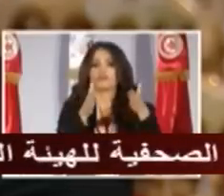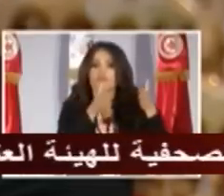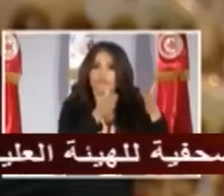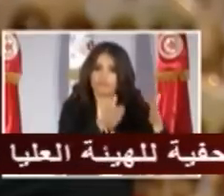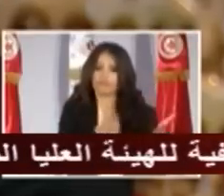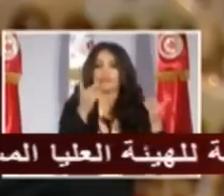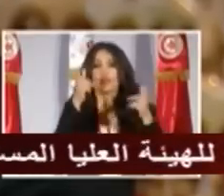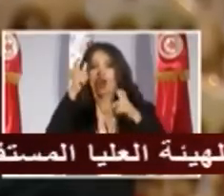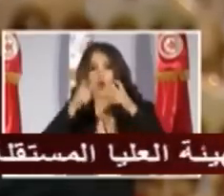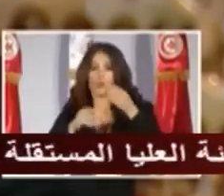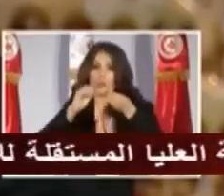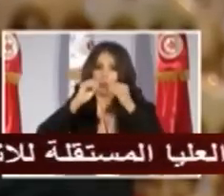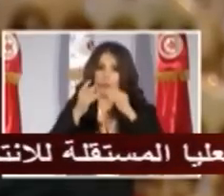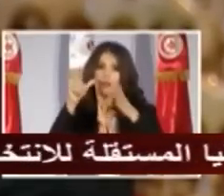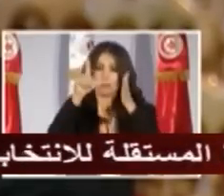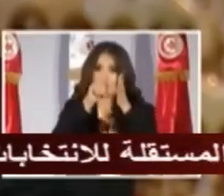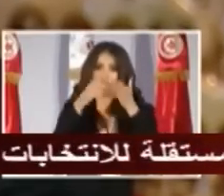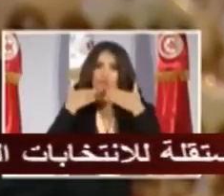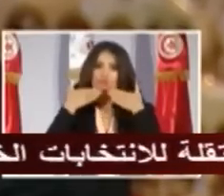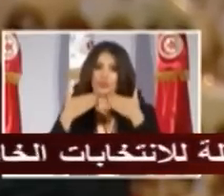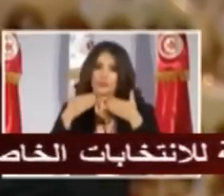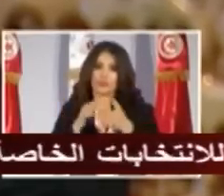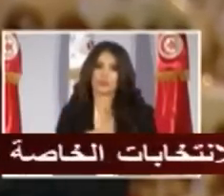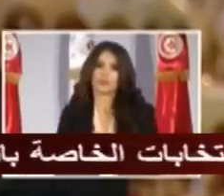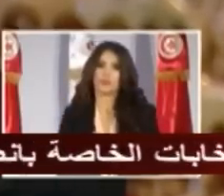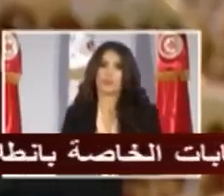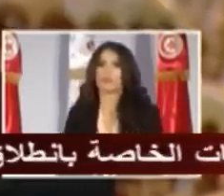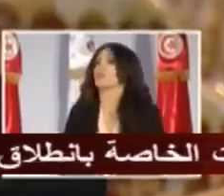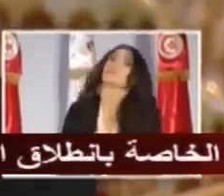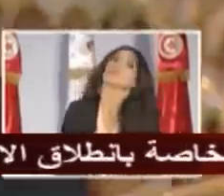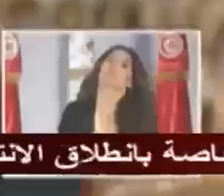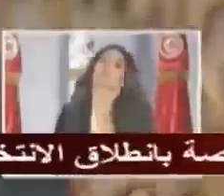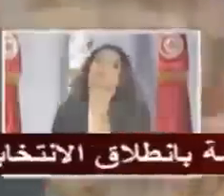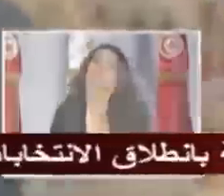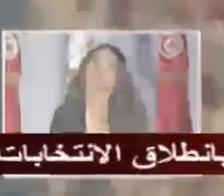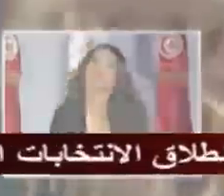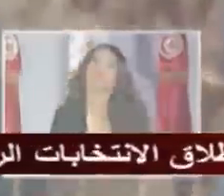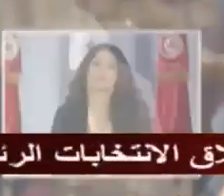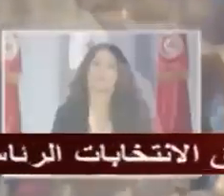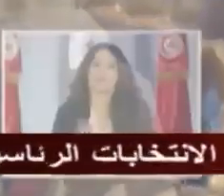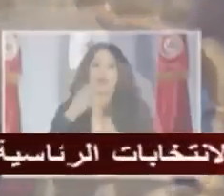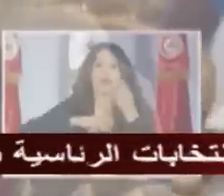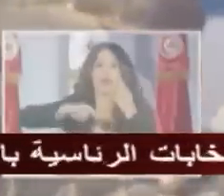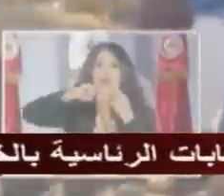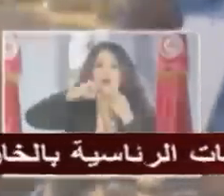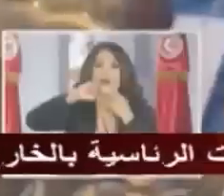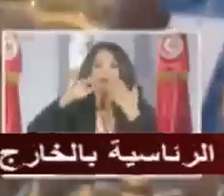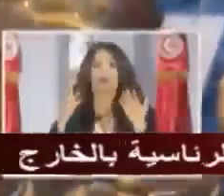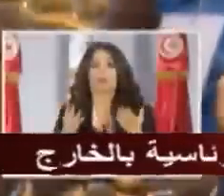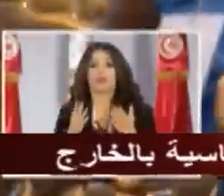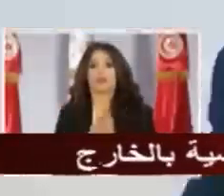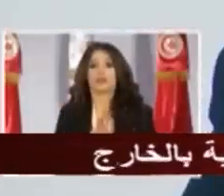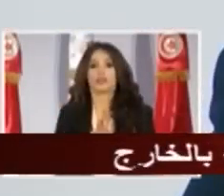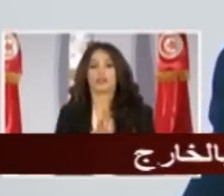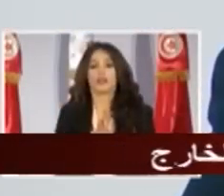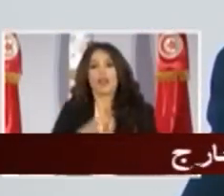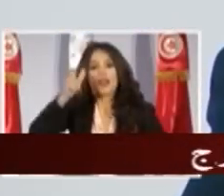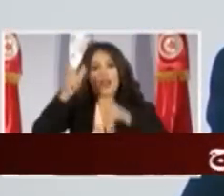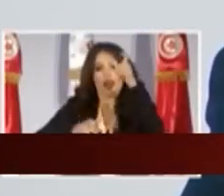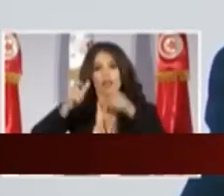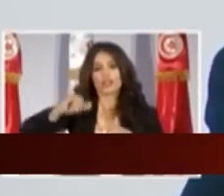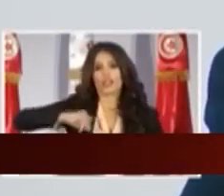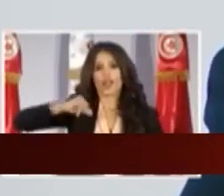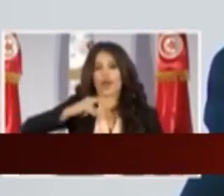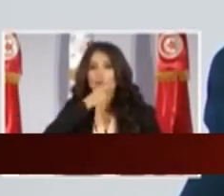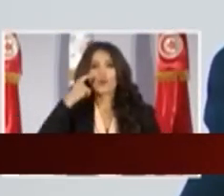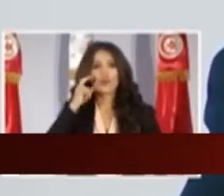الاشكاليه القانونيه وشكرا بالنسبه لمساله ال الشباب اللي